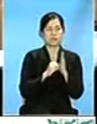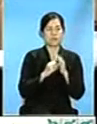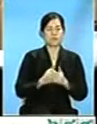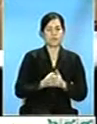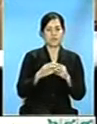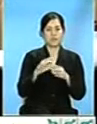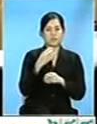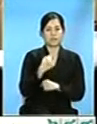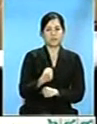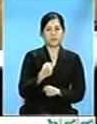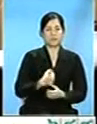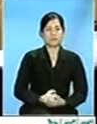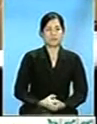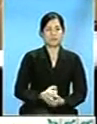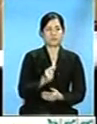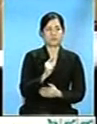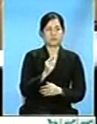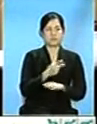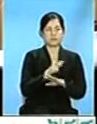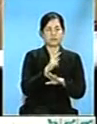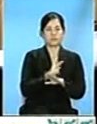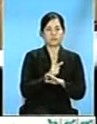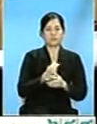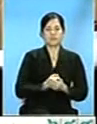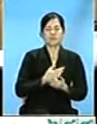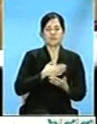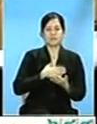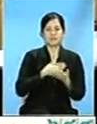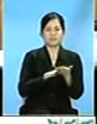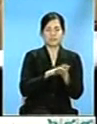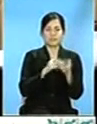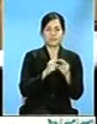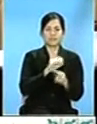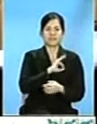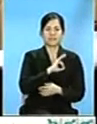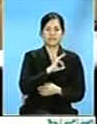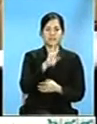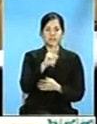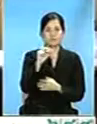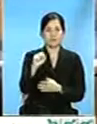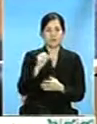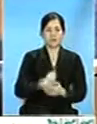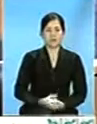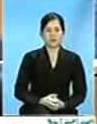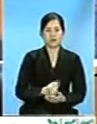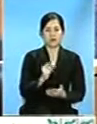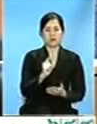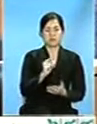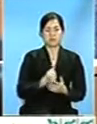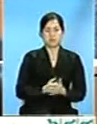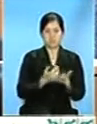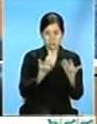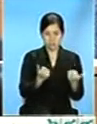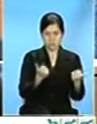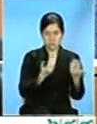พรรคประชาธิปัตย์ในฐานะสมาชิกรัฐสภาท่านประธานที่เคารพครับขณะนี้เรากำลัง